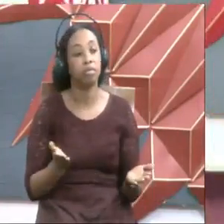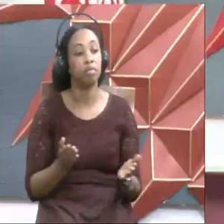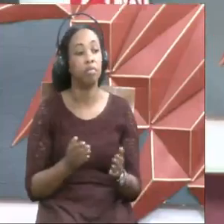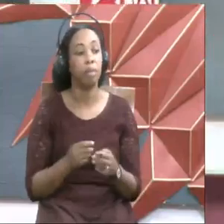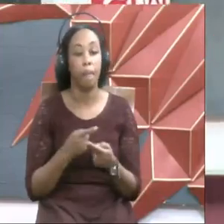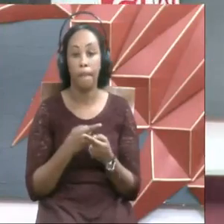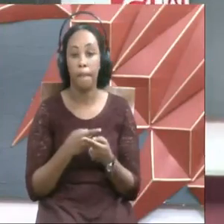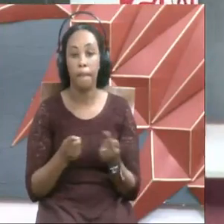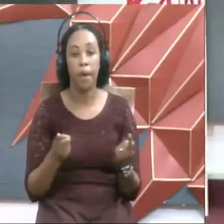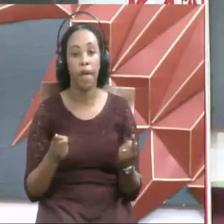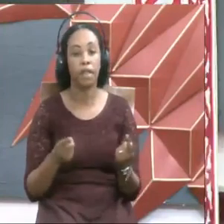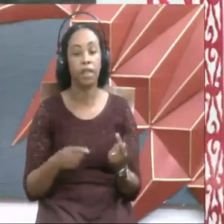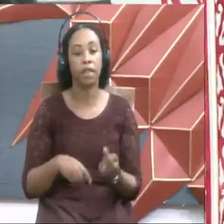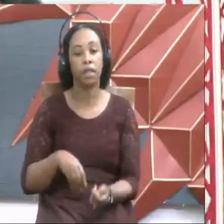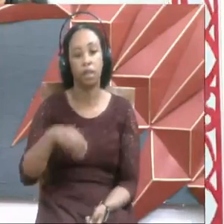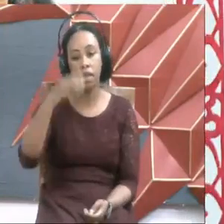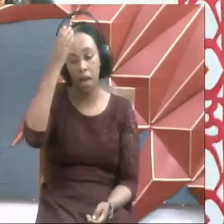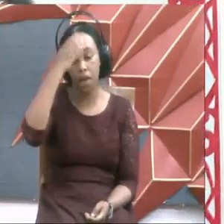ariko abita ku by'Imana